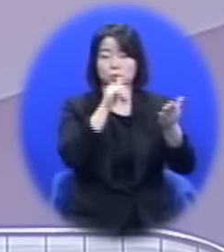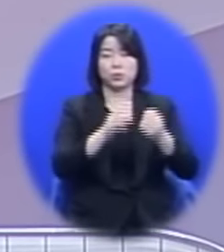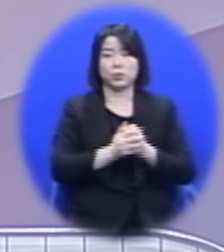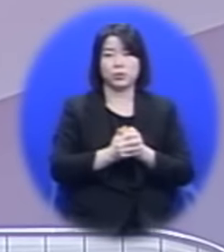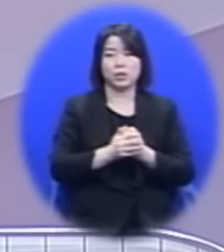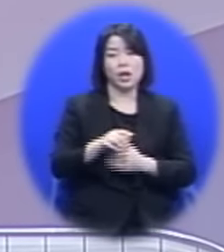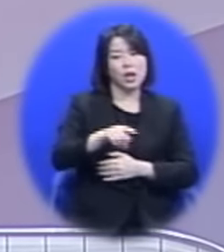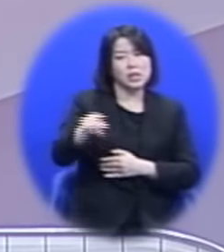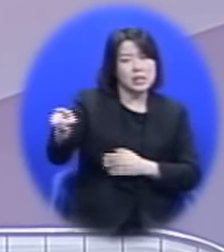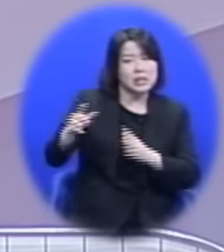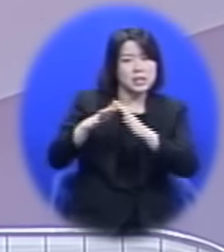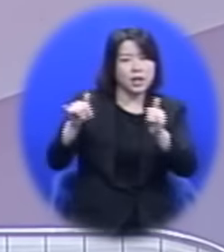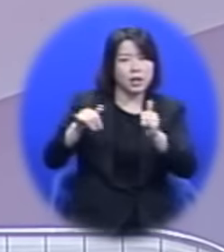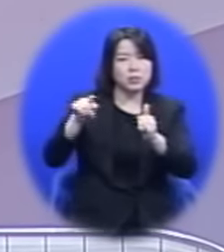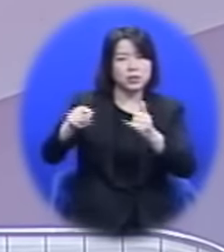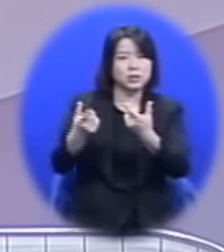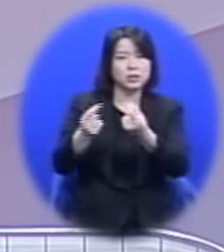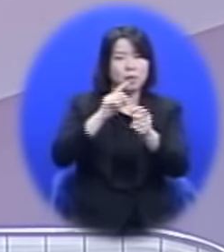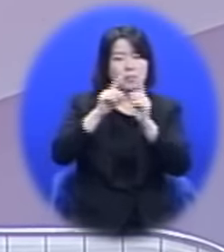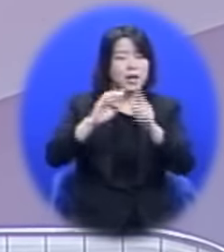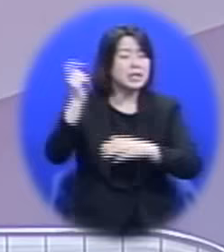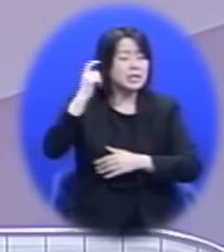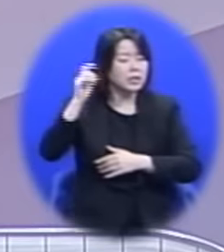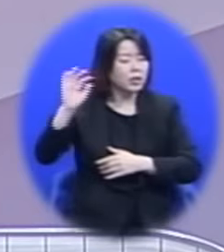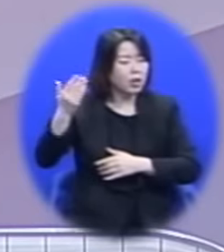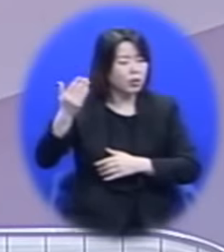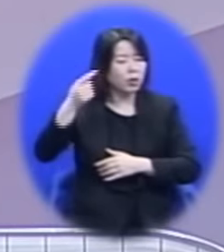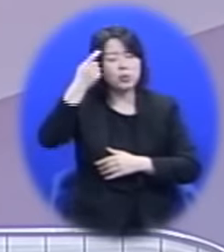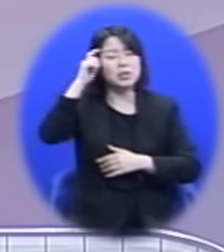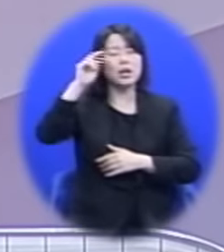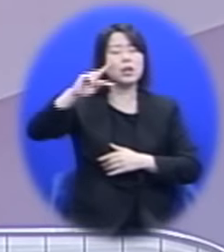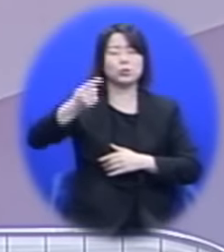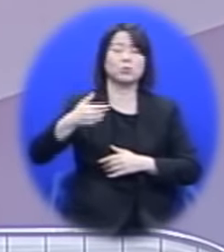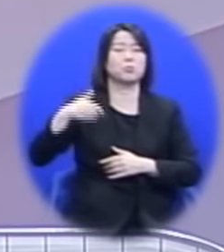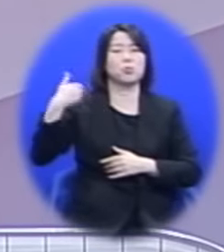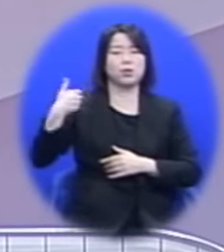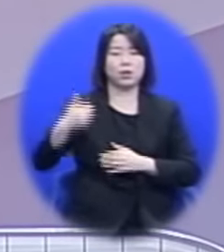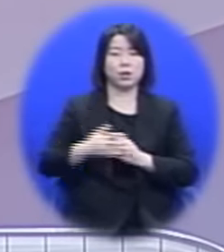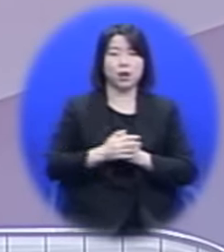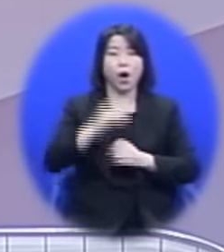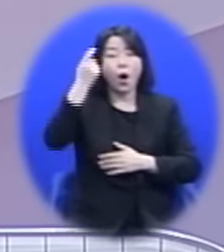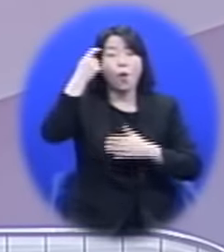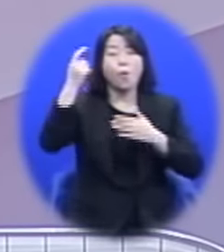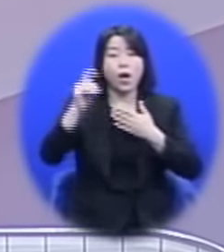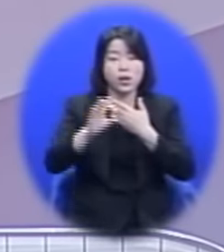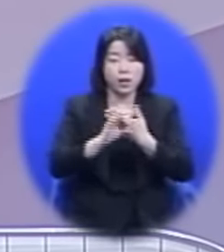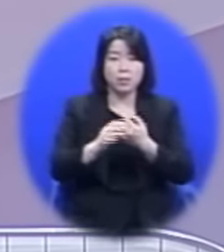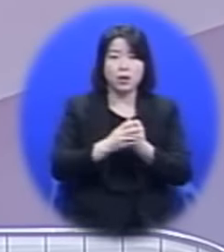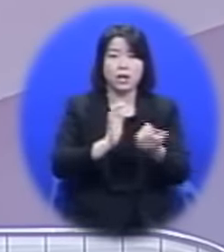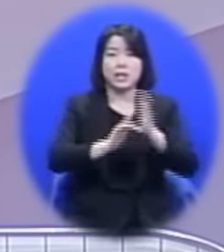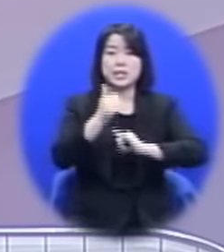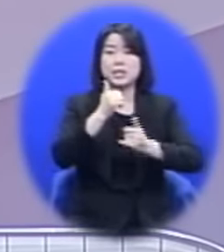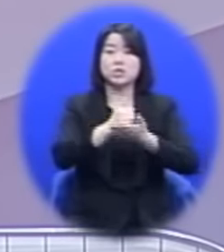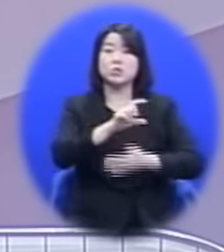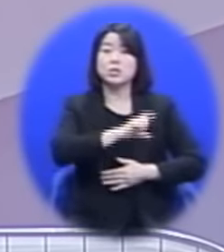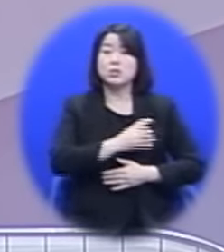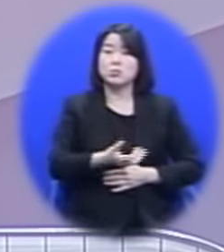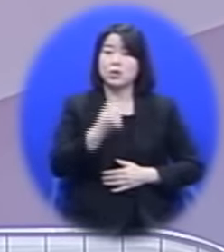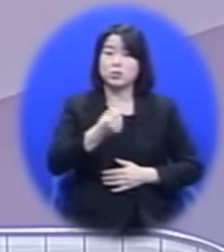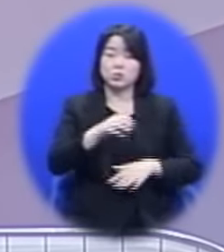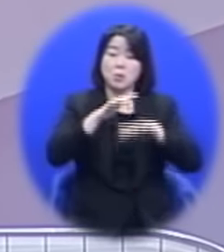이 사람들은 그런 말을 듣게 될 거라고 상상도 못했습니다. 왜 예수님의 이름으로 귀신도